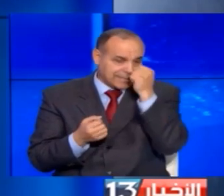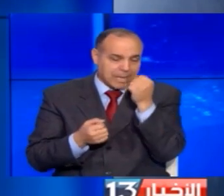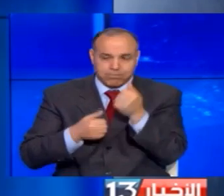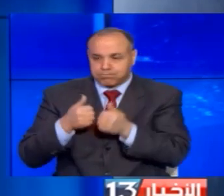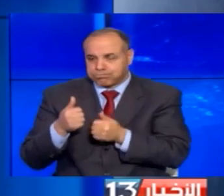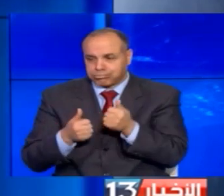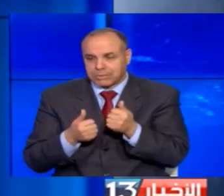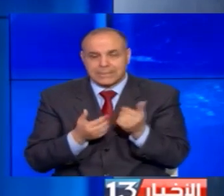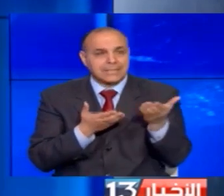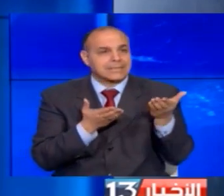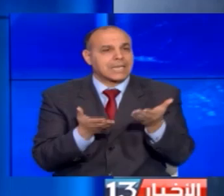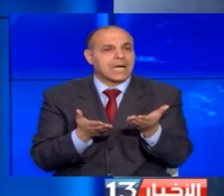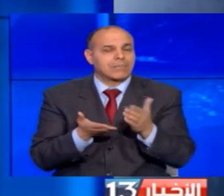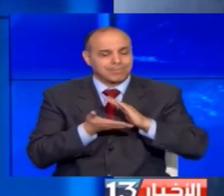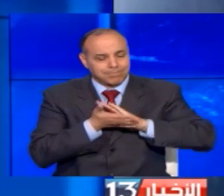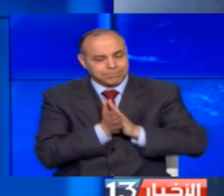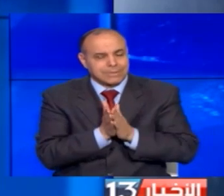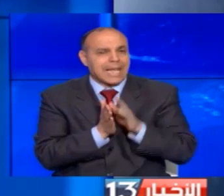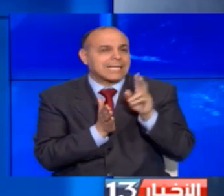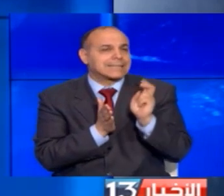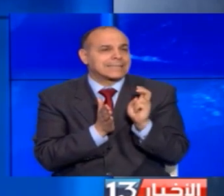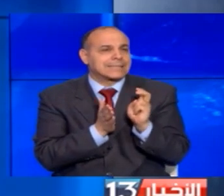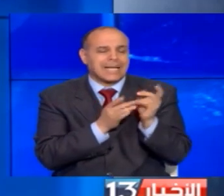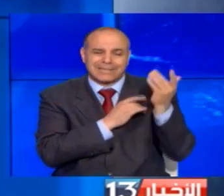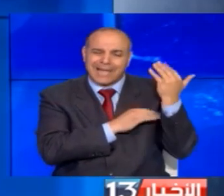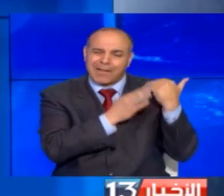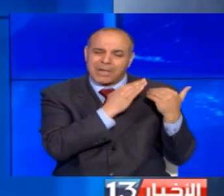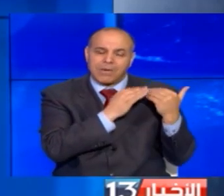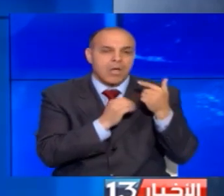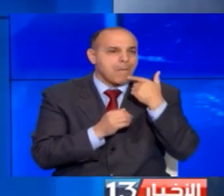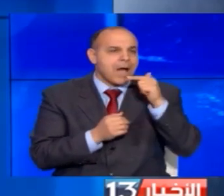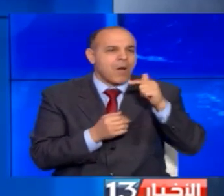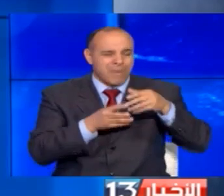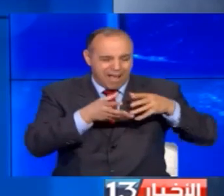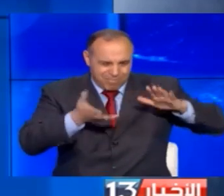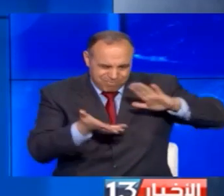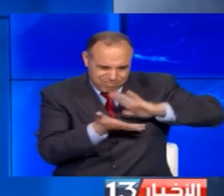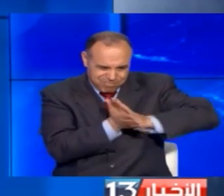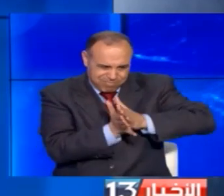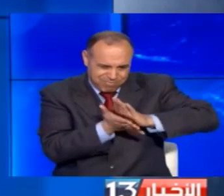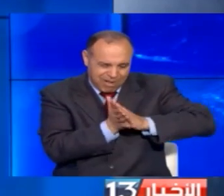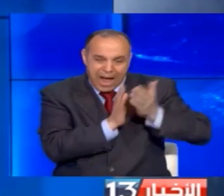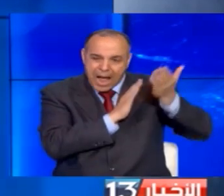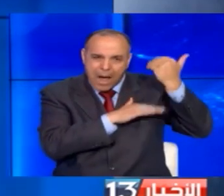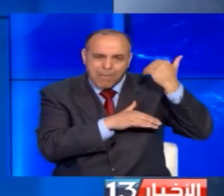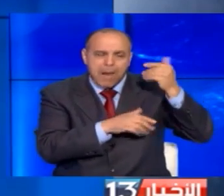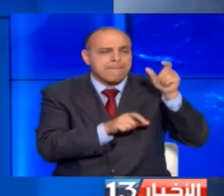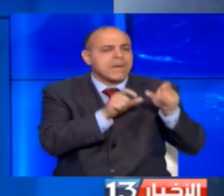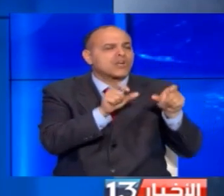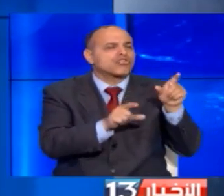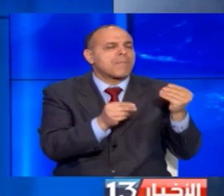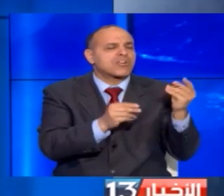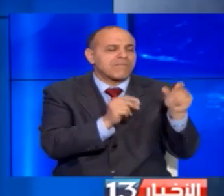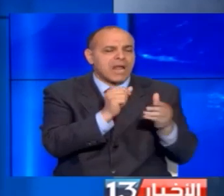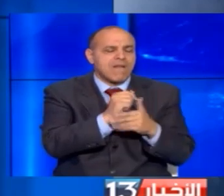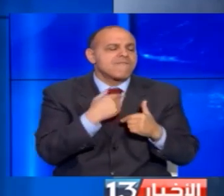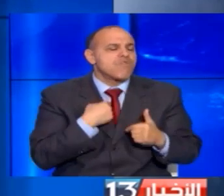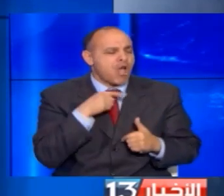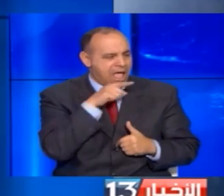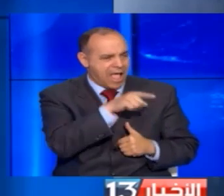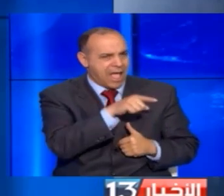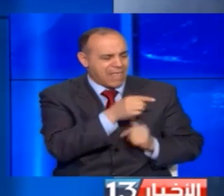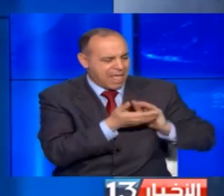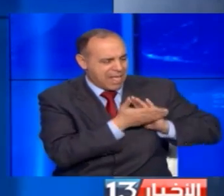المنافسة تستقطب معاصر زيت الزيتون التقليدية أو ما يعرف بالشوامي العديد من الفلاحين الذين يخيرون